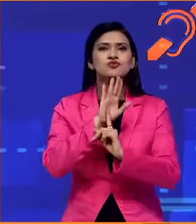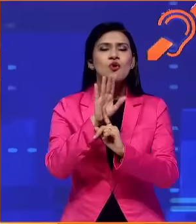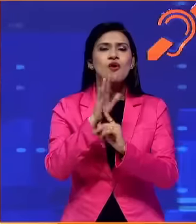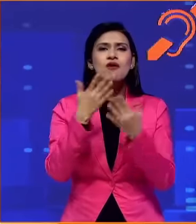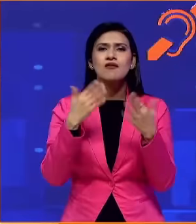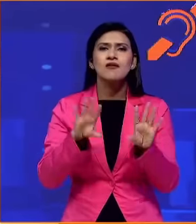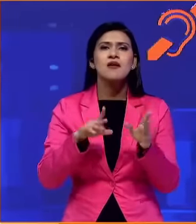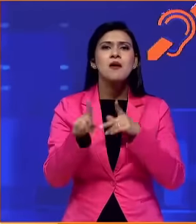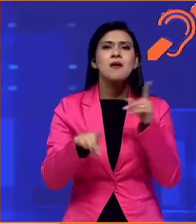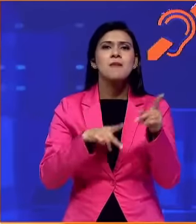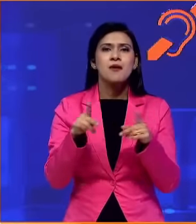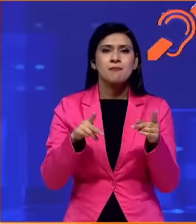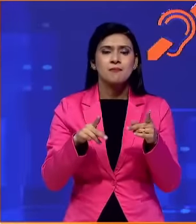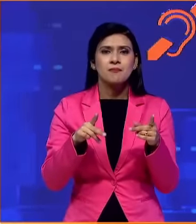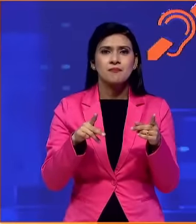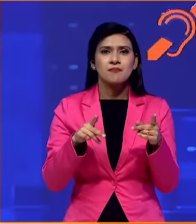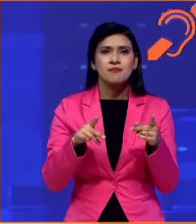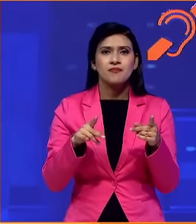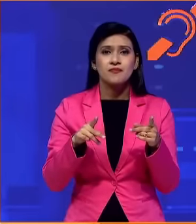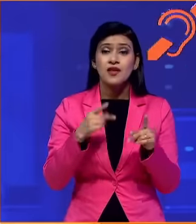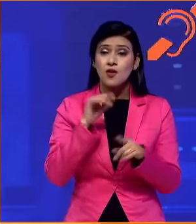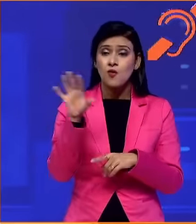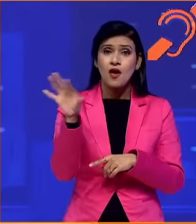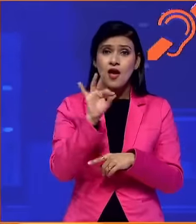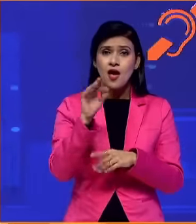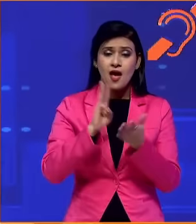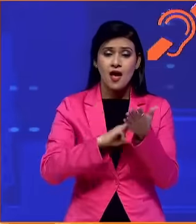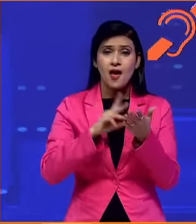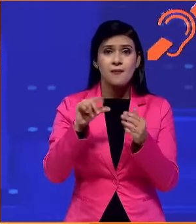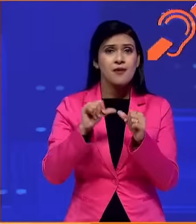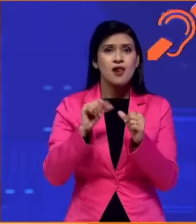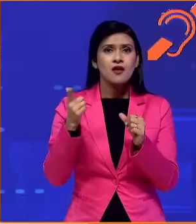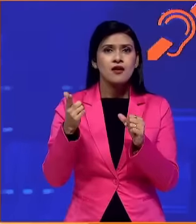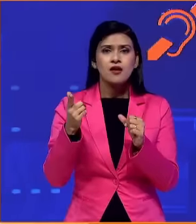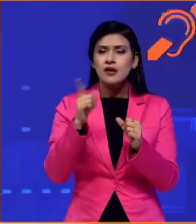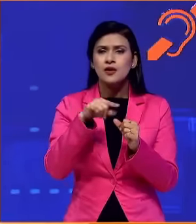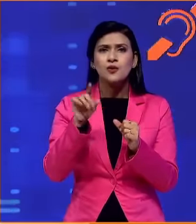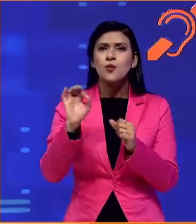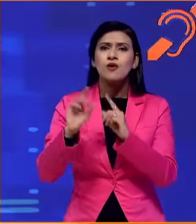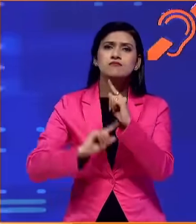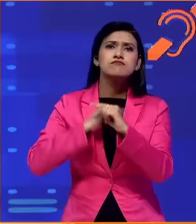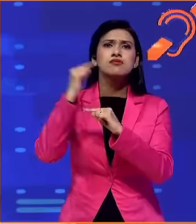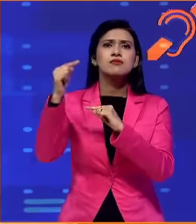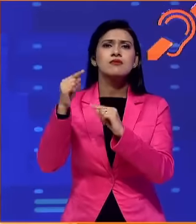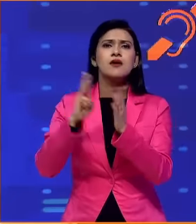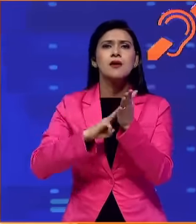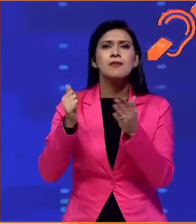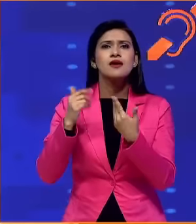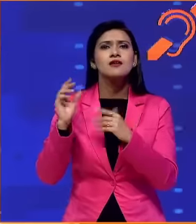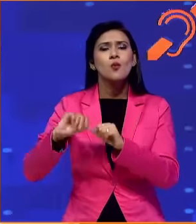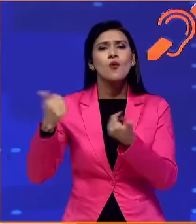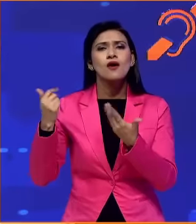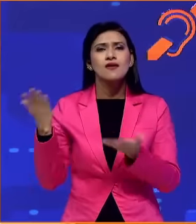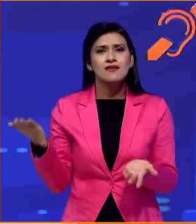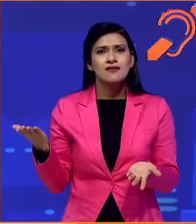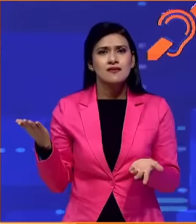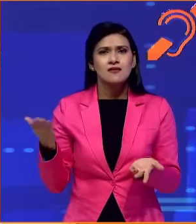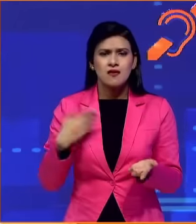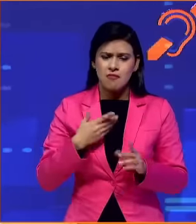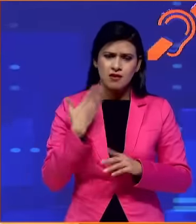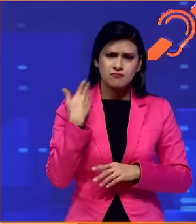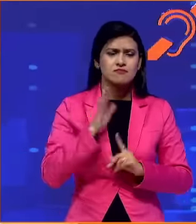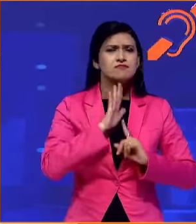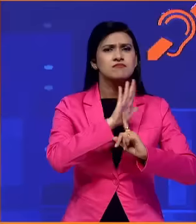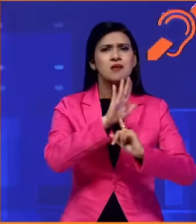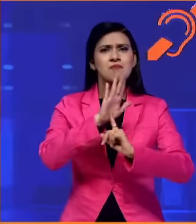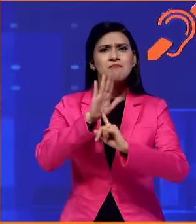किआपने उसेविधायकनहोतेहुएभीमंत्रीबनादिया। फिरभी,वे चुनावहारगए।हमसभीनेवहांचुनावप्रचारकियाथा,